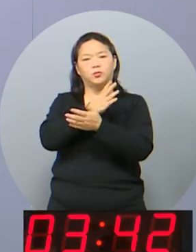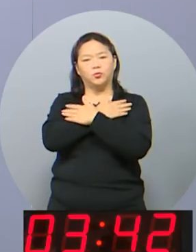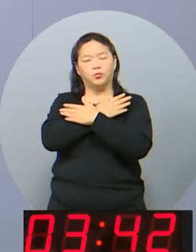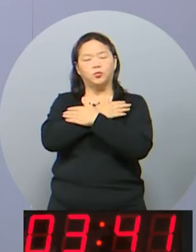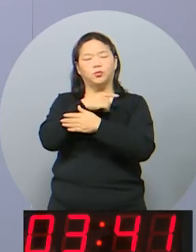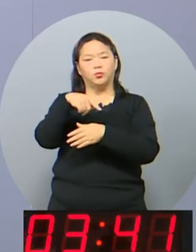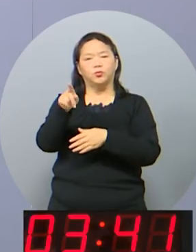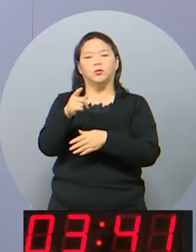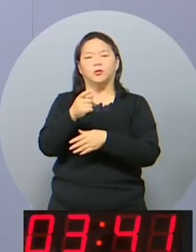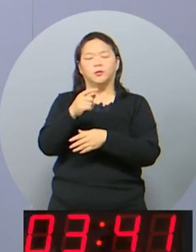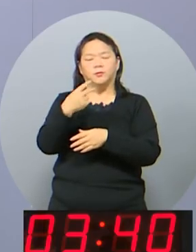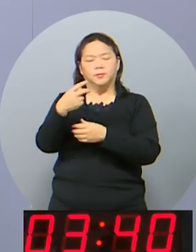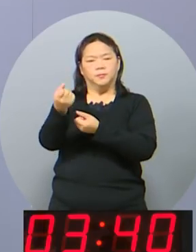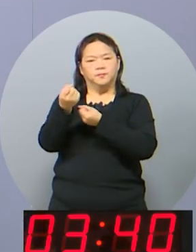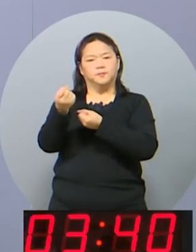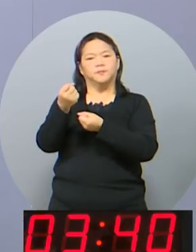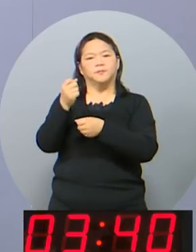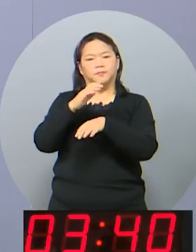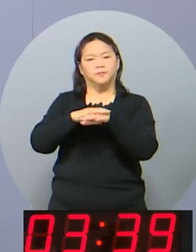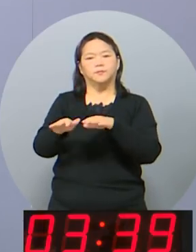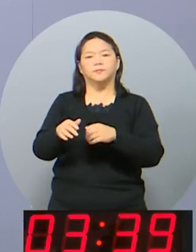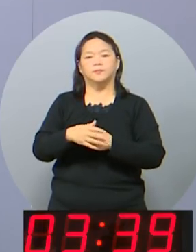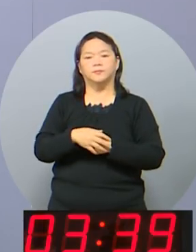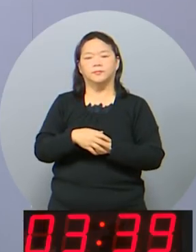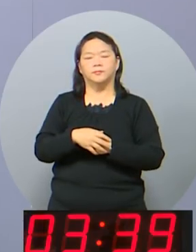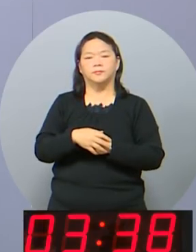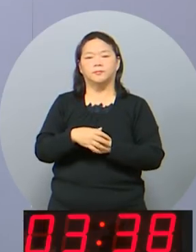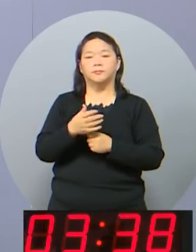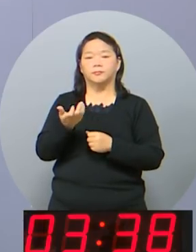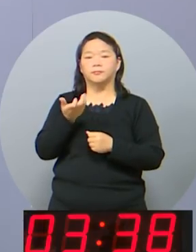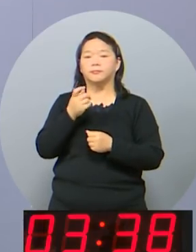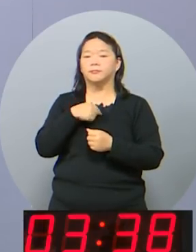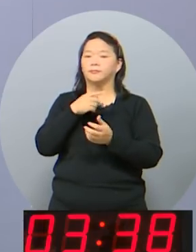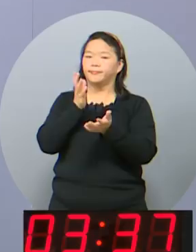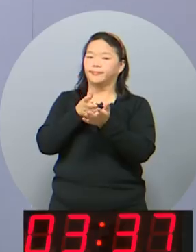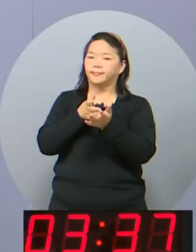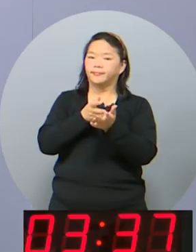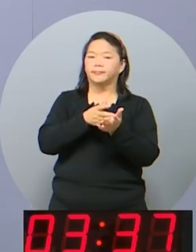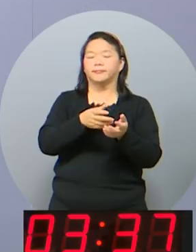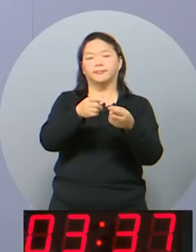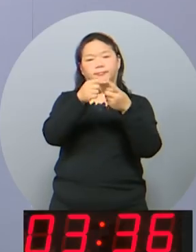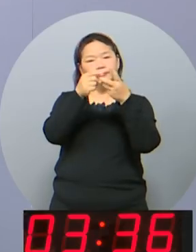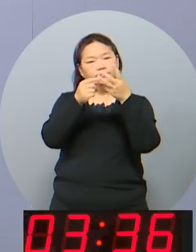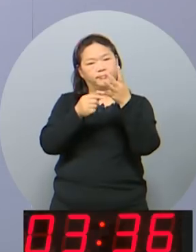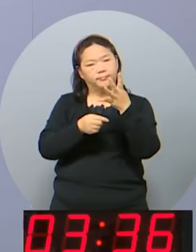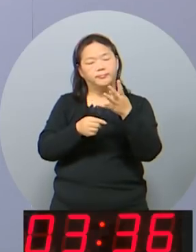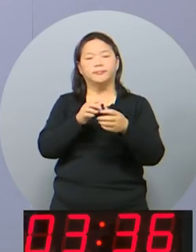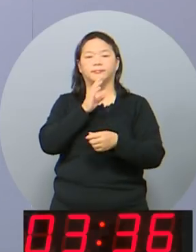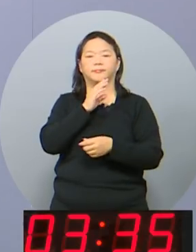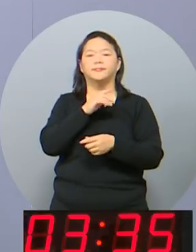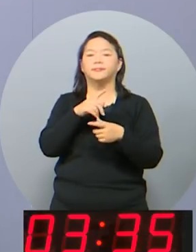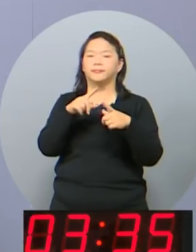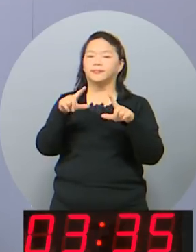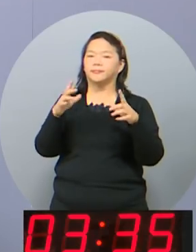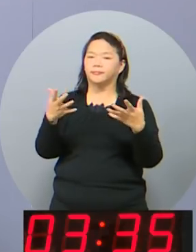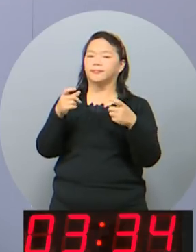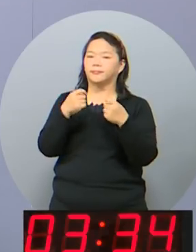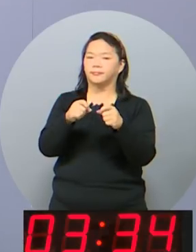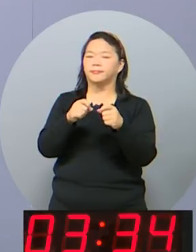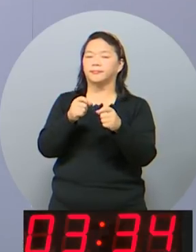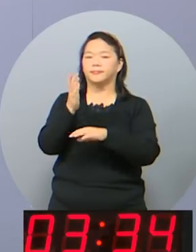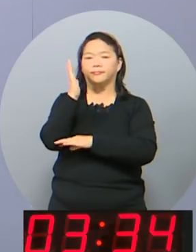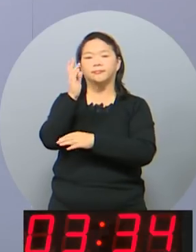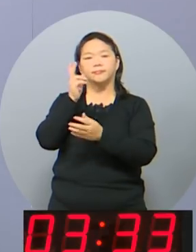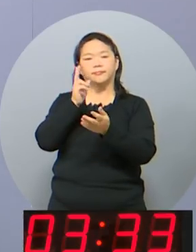须要极力来争取的哦。所以上述这些都是我简短的一些政见啊，